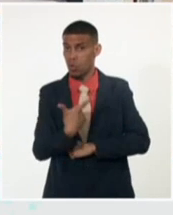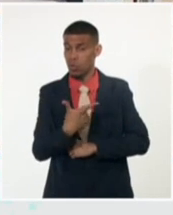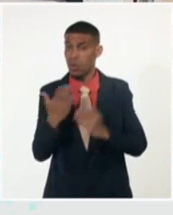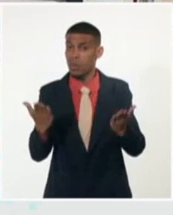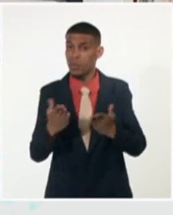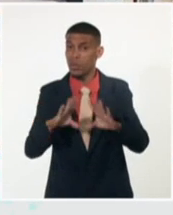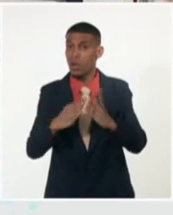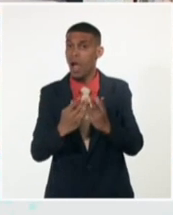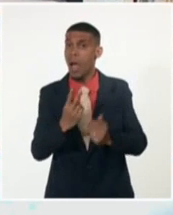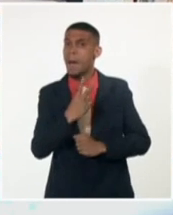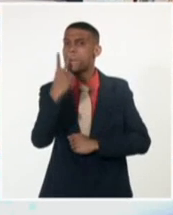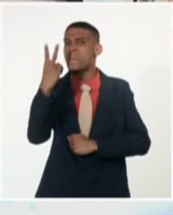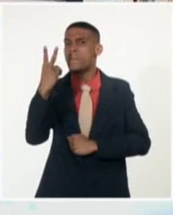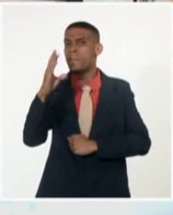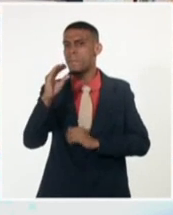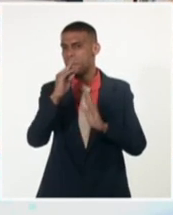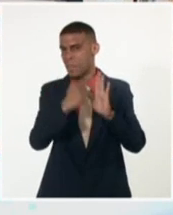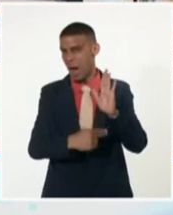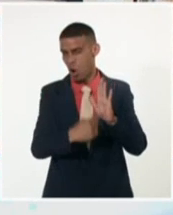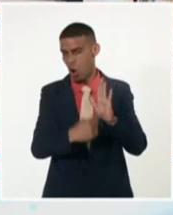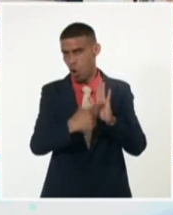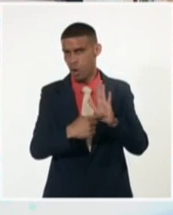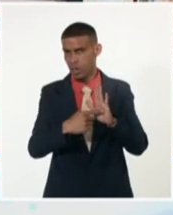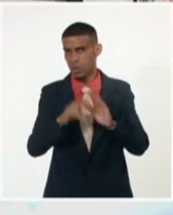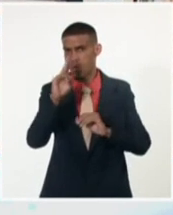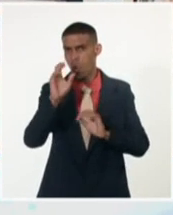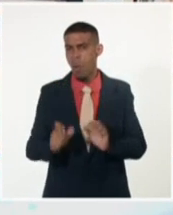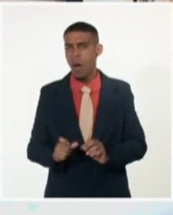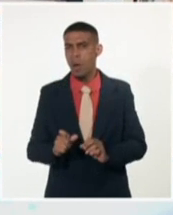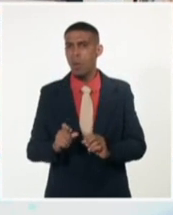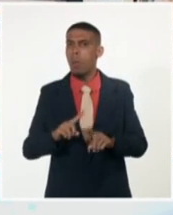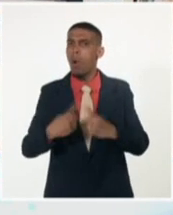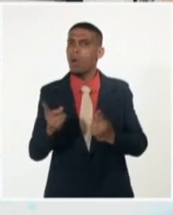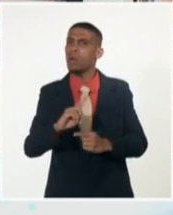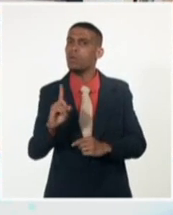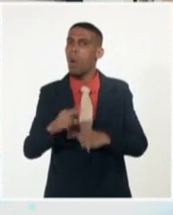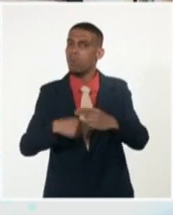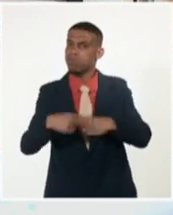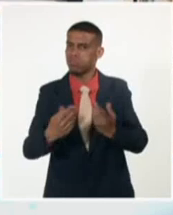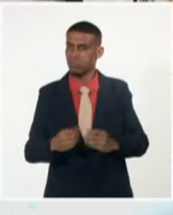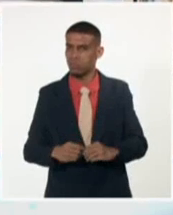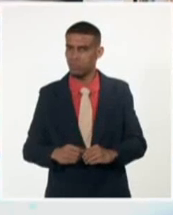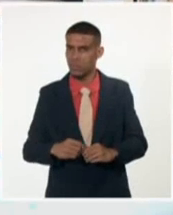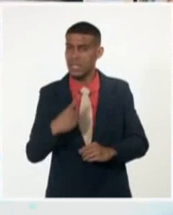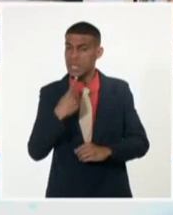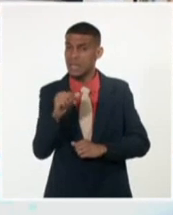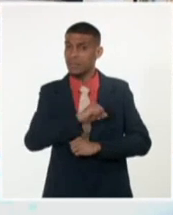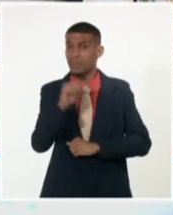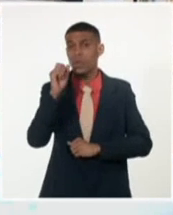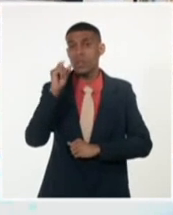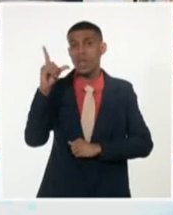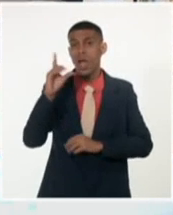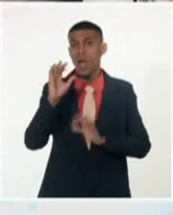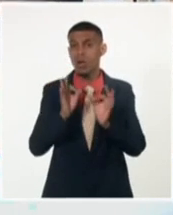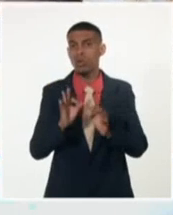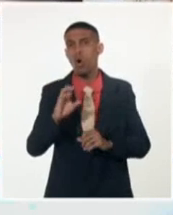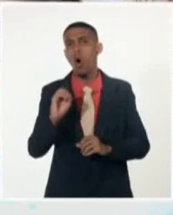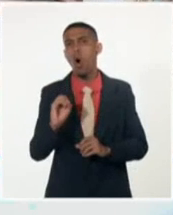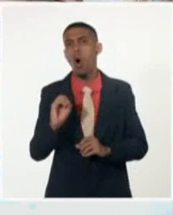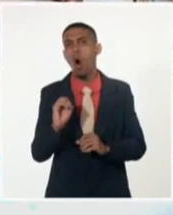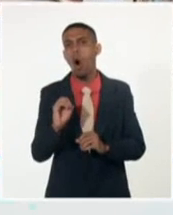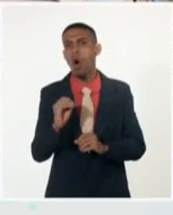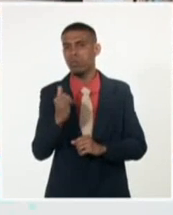valores humanos, ¿qué esperan para hacerlo? ¿Triunfarán las ideas justas o triunfará el desastre? Fin de la